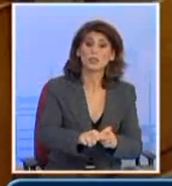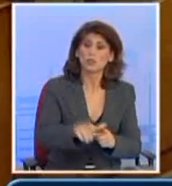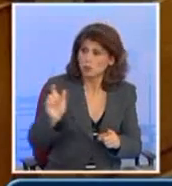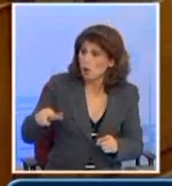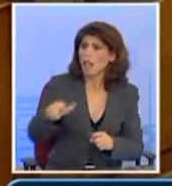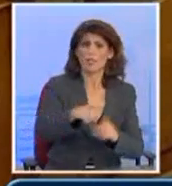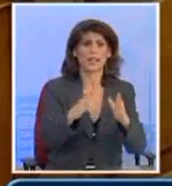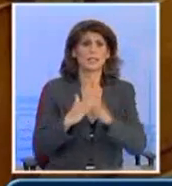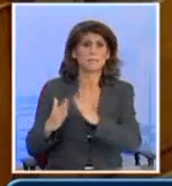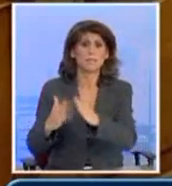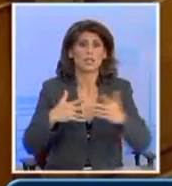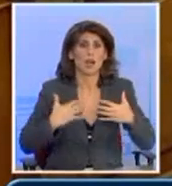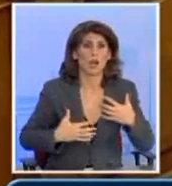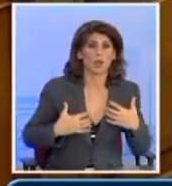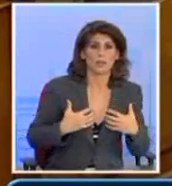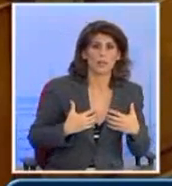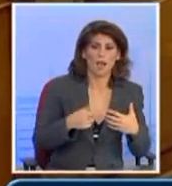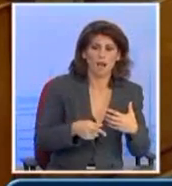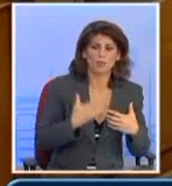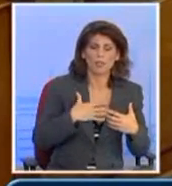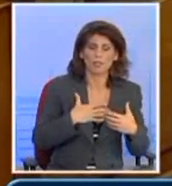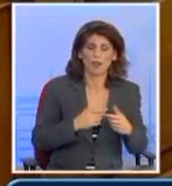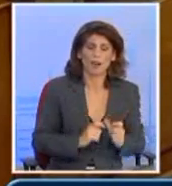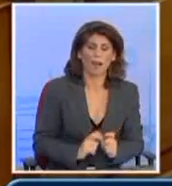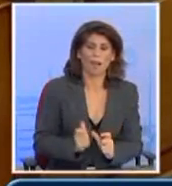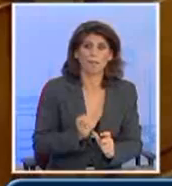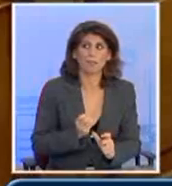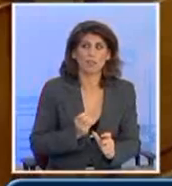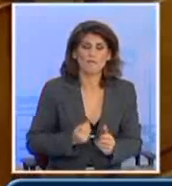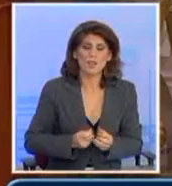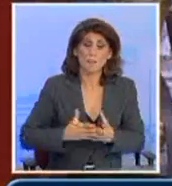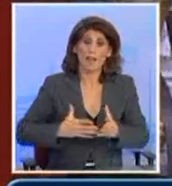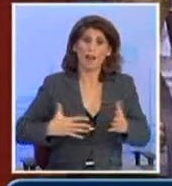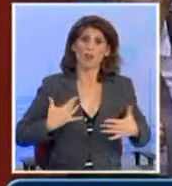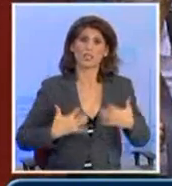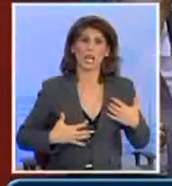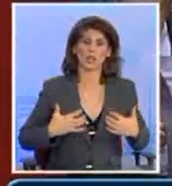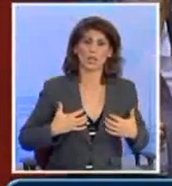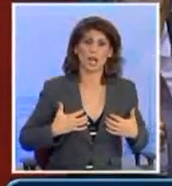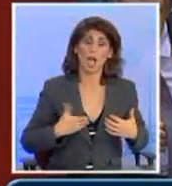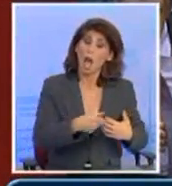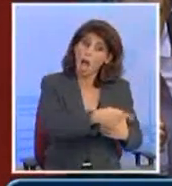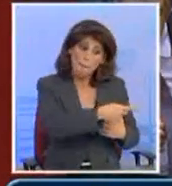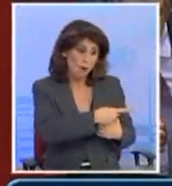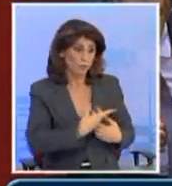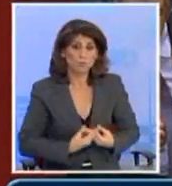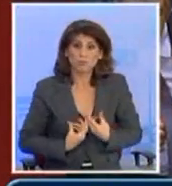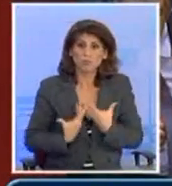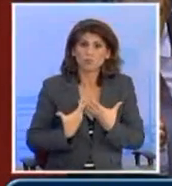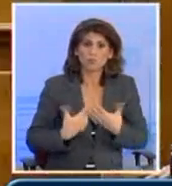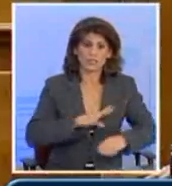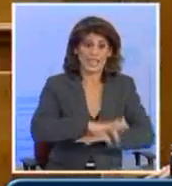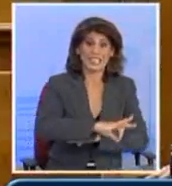νοικοκυριού να τροφοδοτηθεί, να καλλιεργηθεί σκόπιμα από αυτούς που εκφράζουν τη στρατηγική